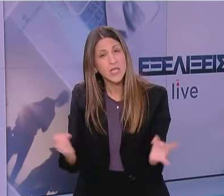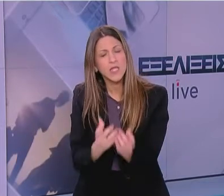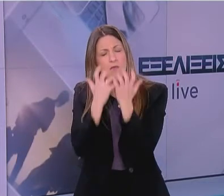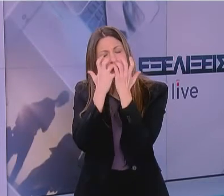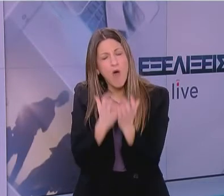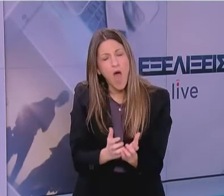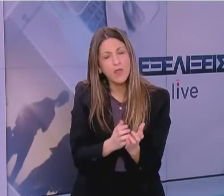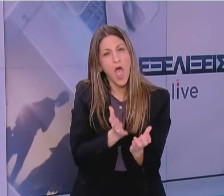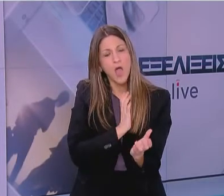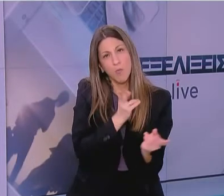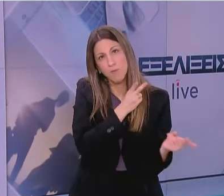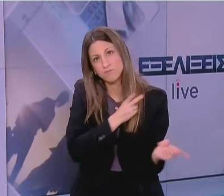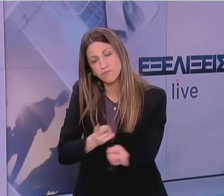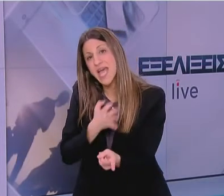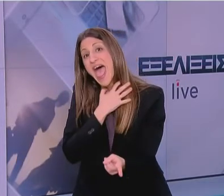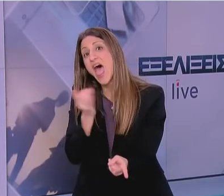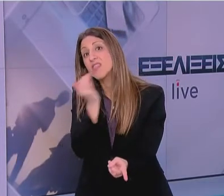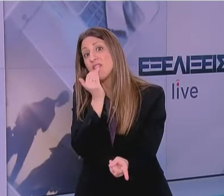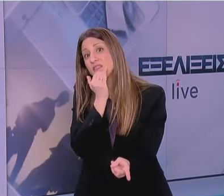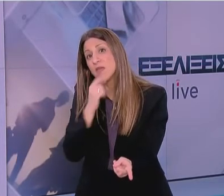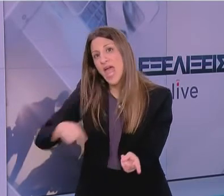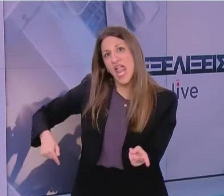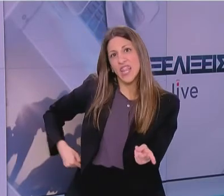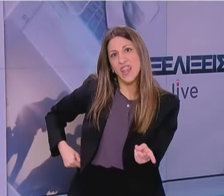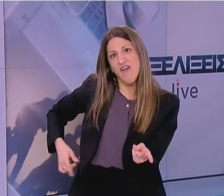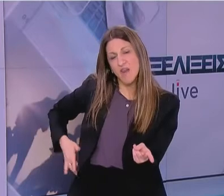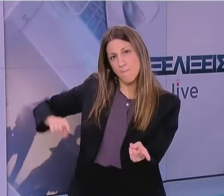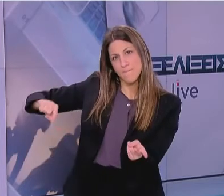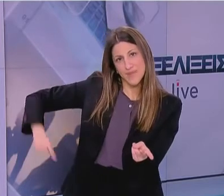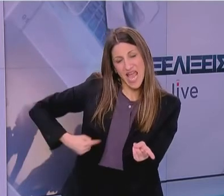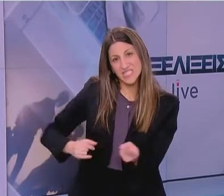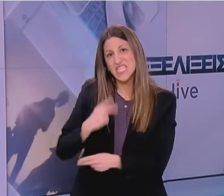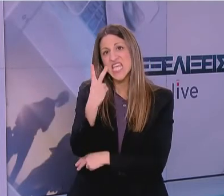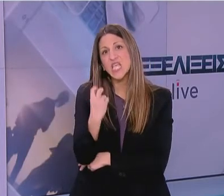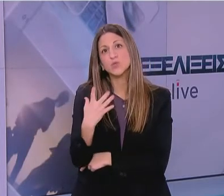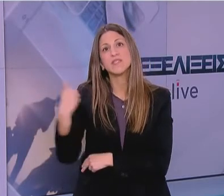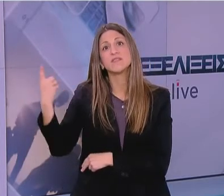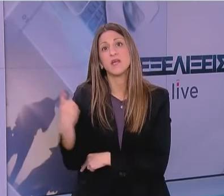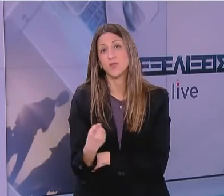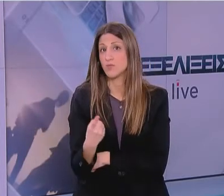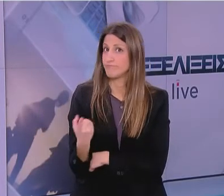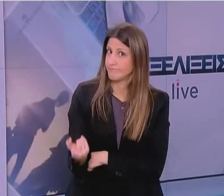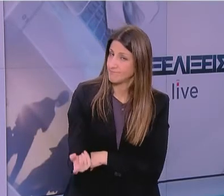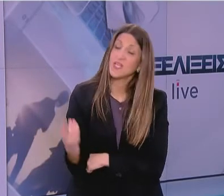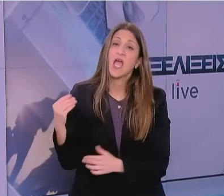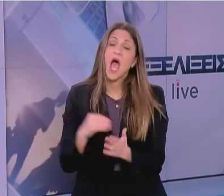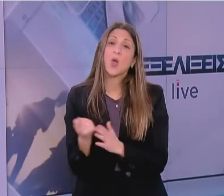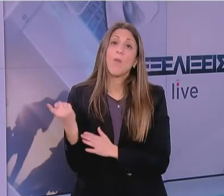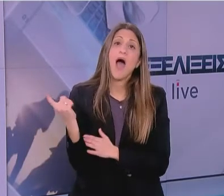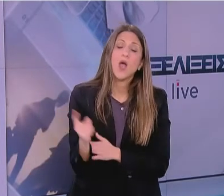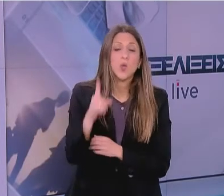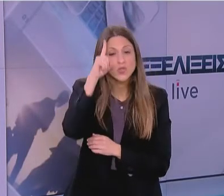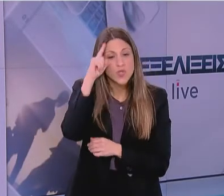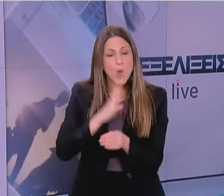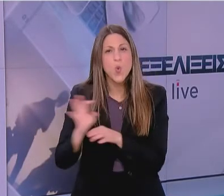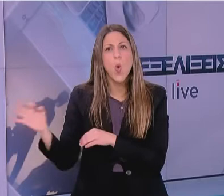λειτουργία σε ποσοστά μέχρι και 20-25%. Επίσης, είναι γνωστό ότι ο ιός αυτός προσβάλλει μερικές ομάδες